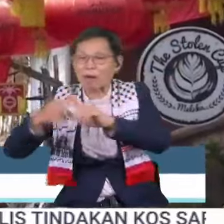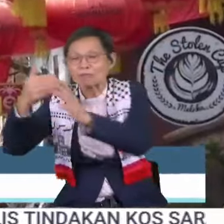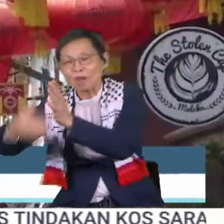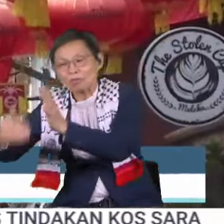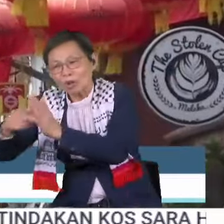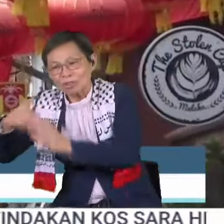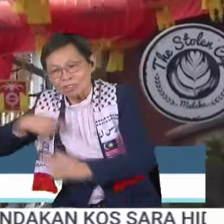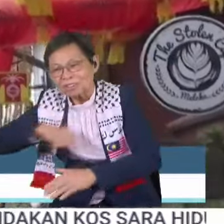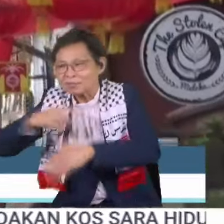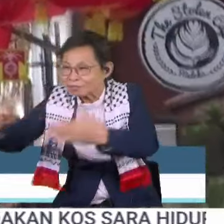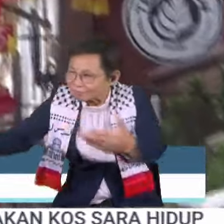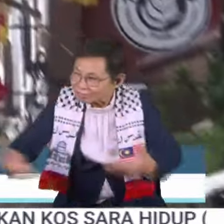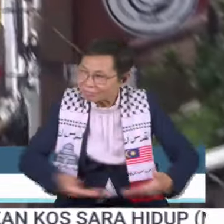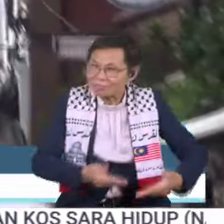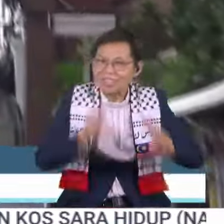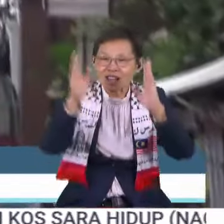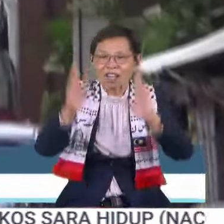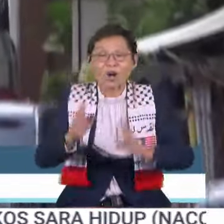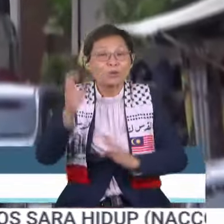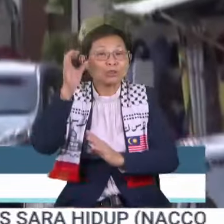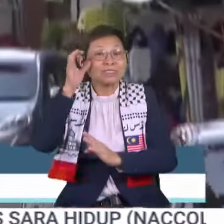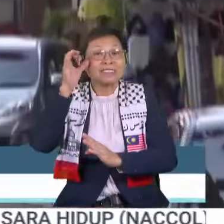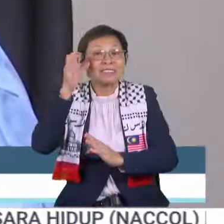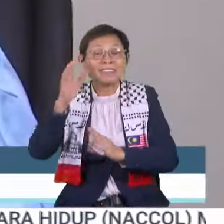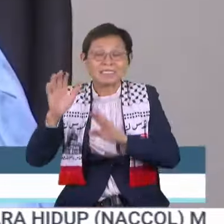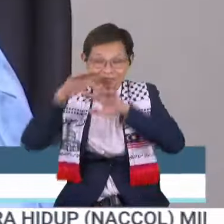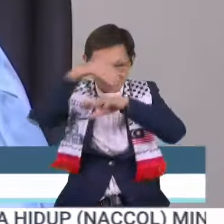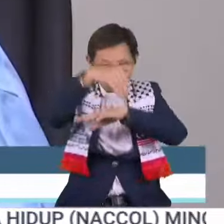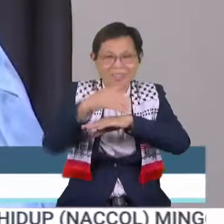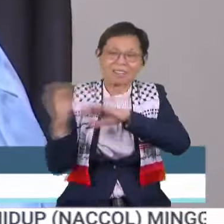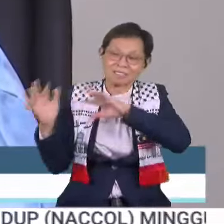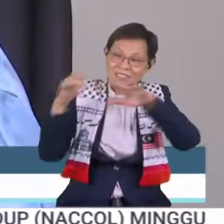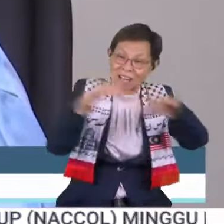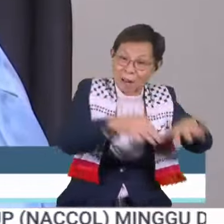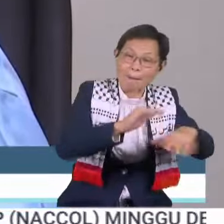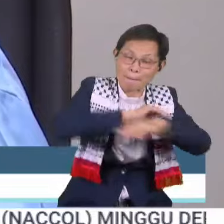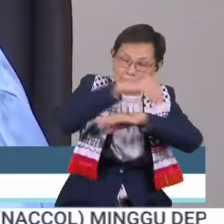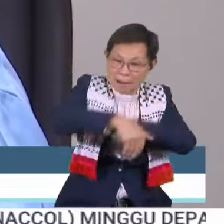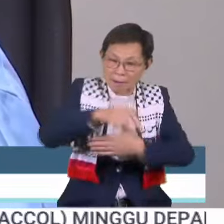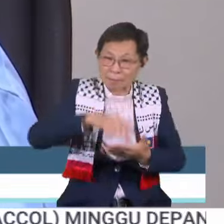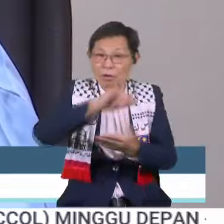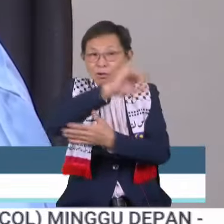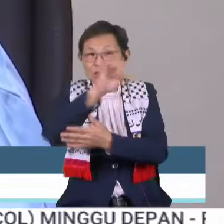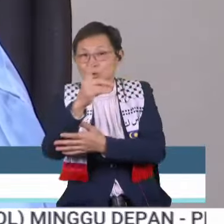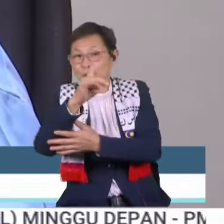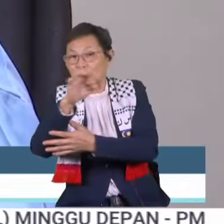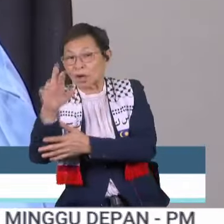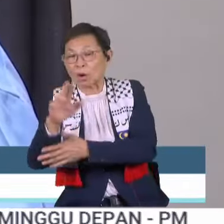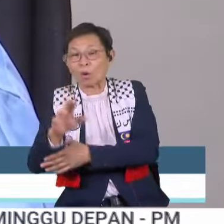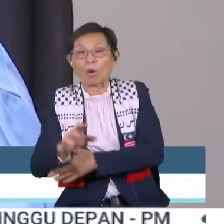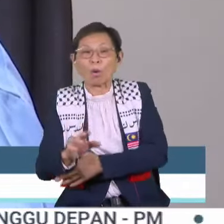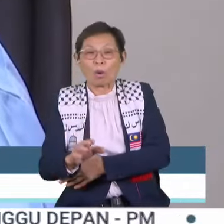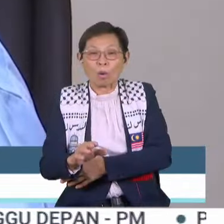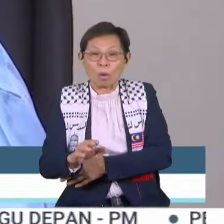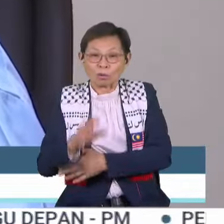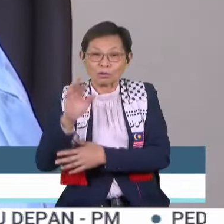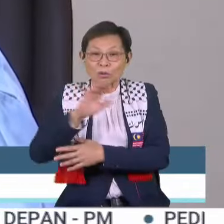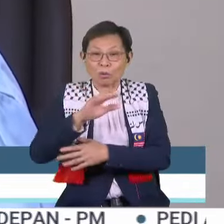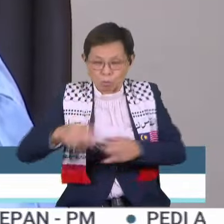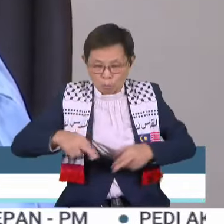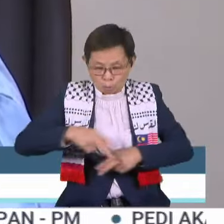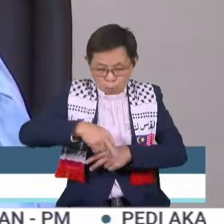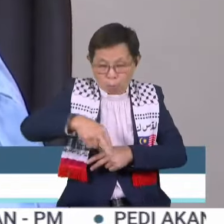udara kita kaum Cina hadir pada Mal tersebut kerana di J ni ada satu replika naga terbesar di